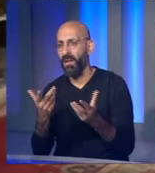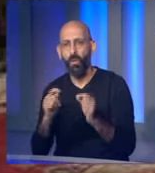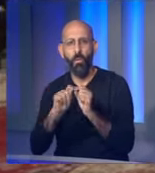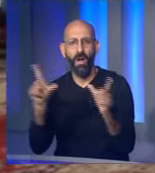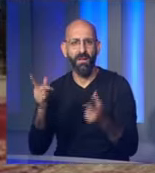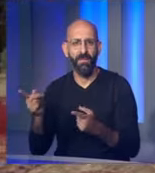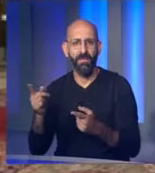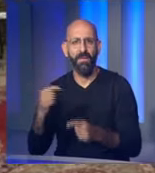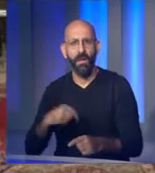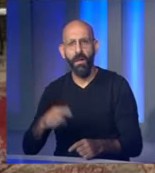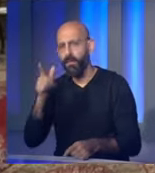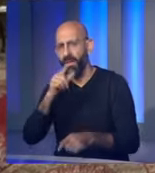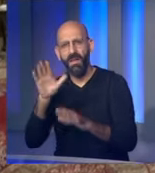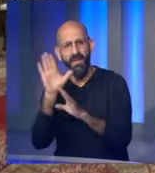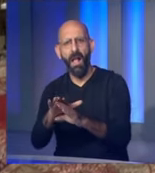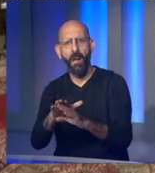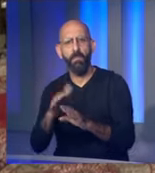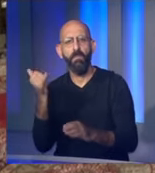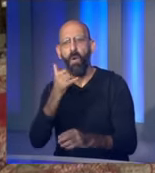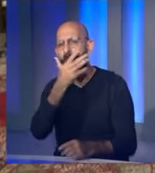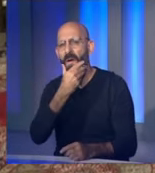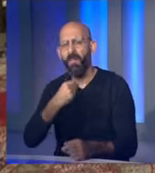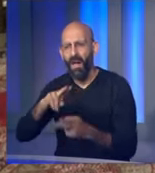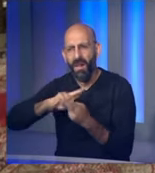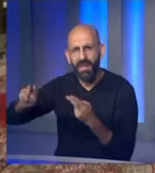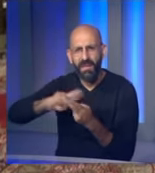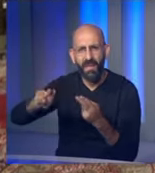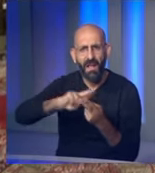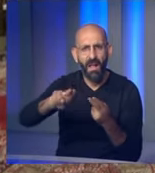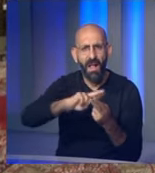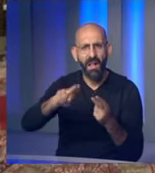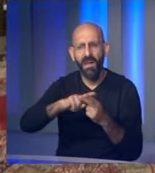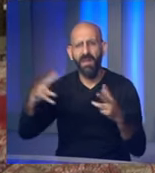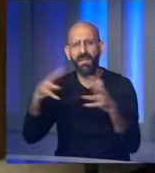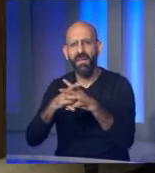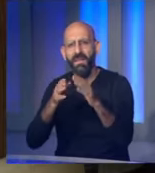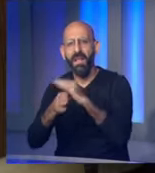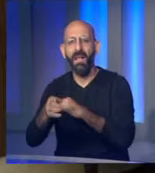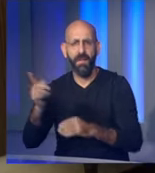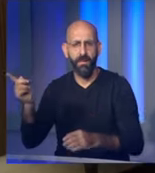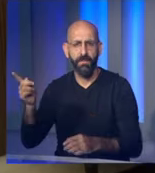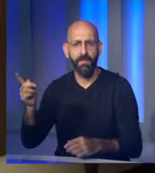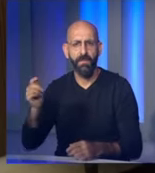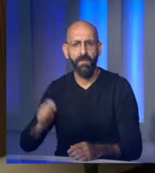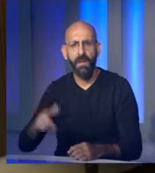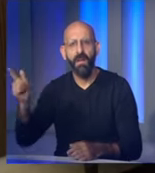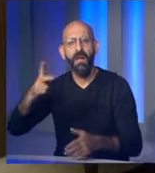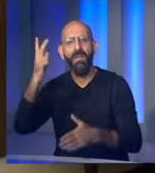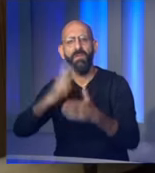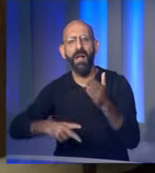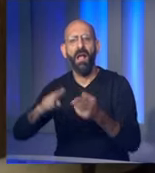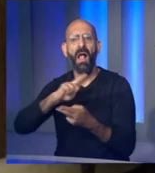المسؤوليات في اي تقصير يحصل او قد يحصل بقدر دعمنا تلك الجهود من اجل التوصل الى حلول ايجابيه للقضايا الشائكه داخليا